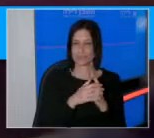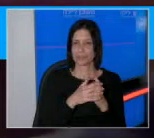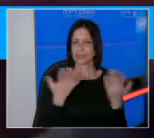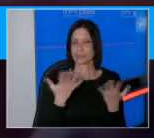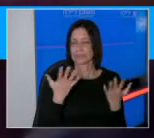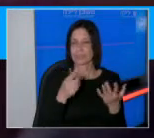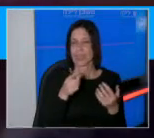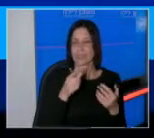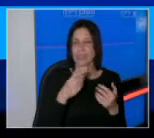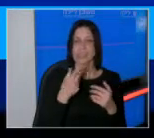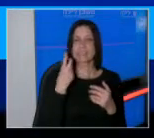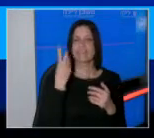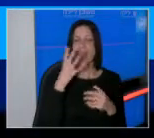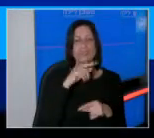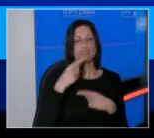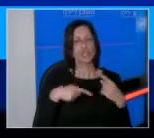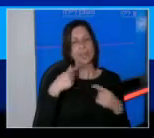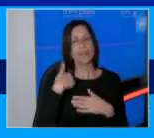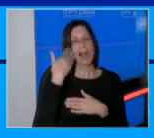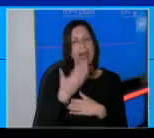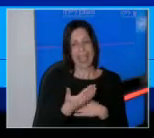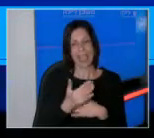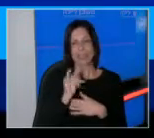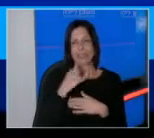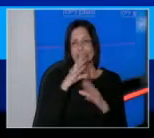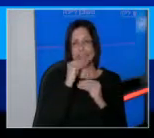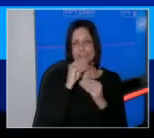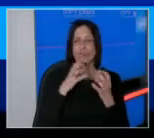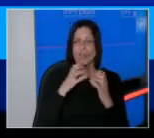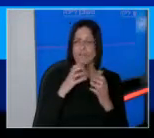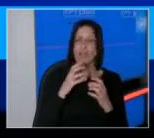איך אתה היום, 24 שנים אחרי יהודה, ואנחנו בדיוק דיברנו על כפר